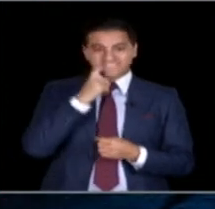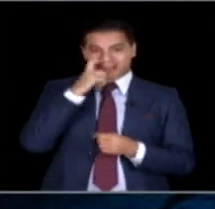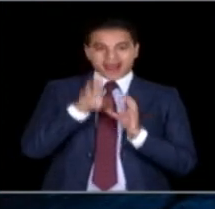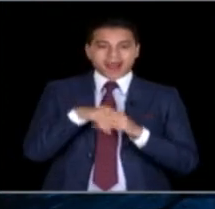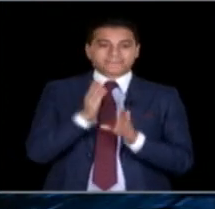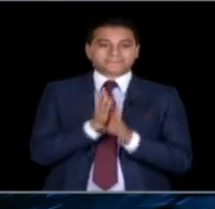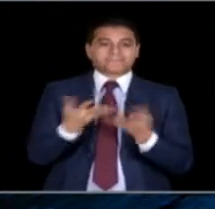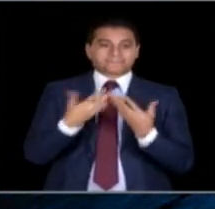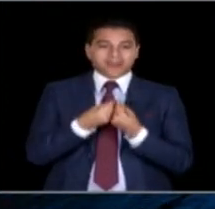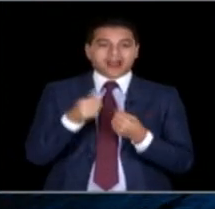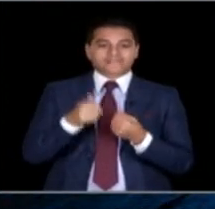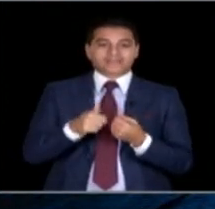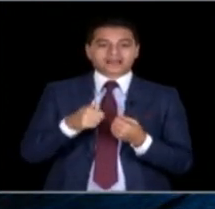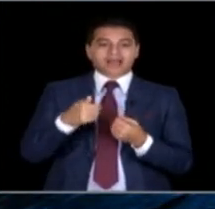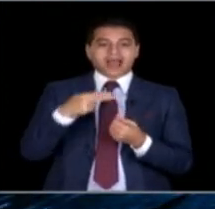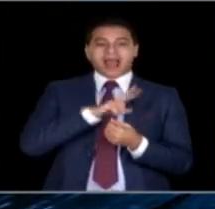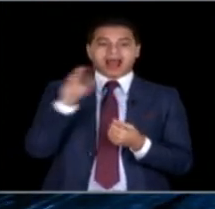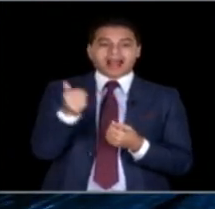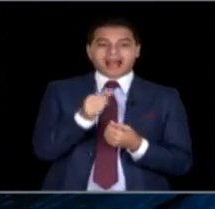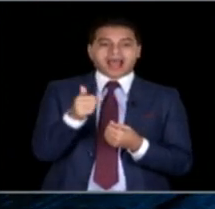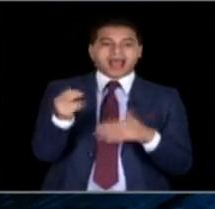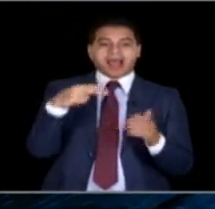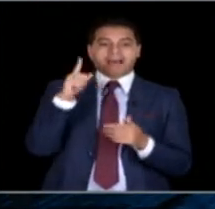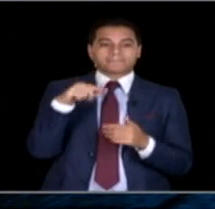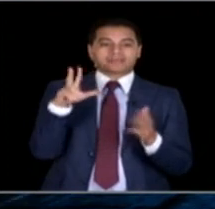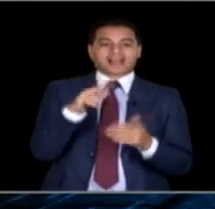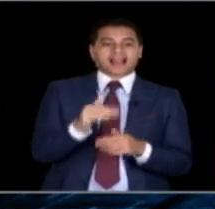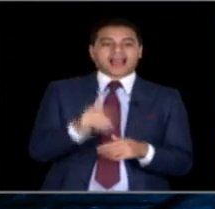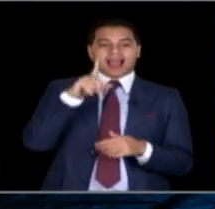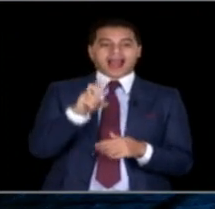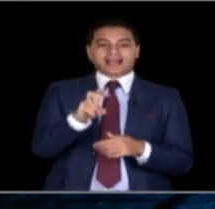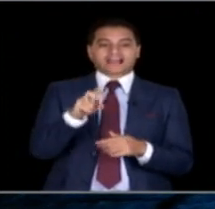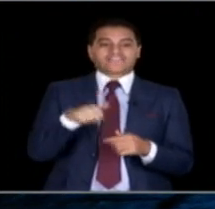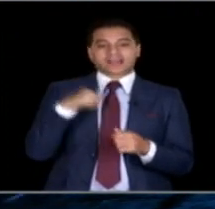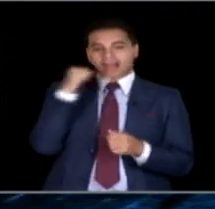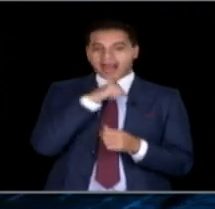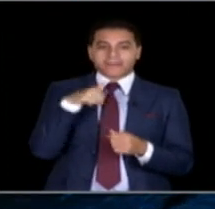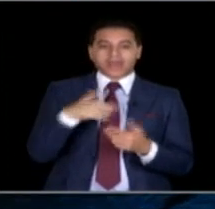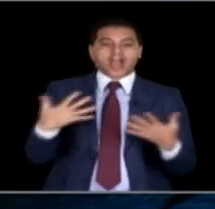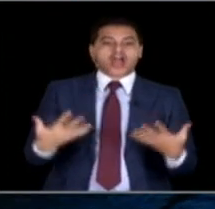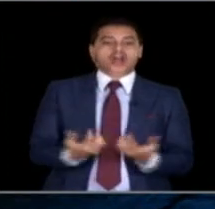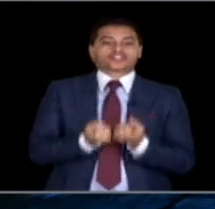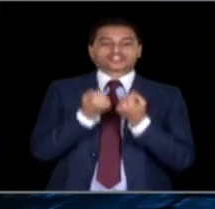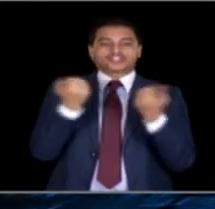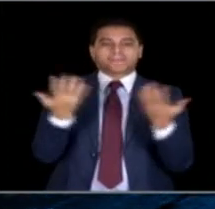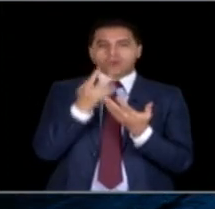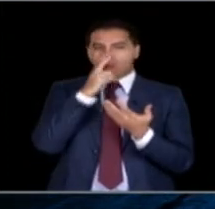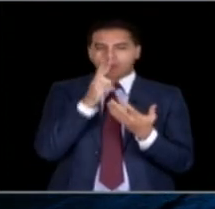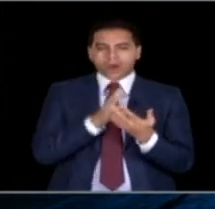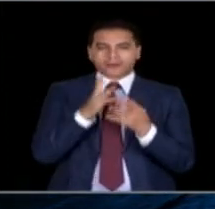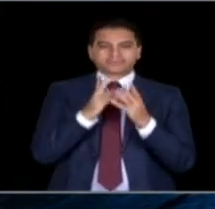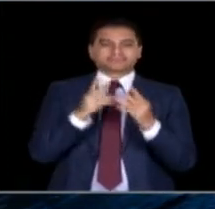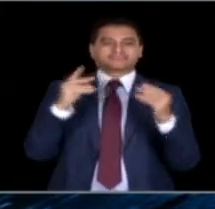من هو الفنان الذي شارك علاء عبد الخالق غناء أجيلك من وراء الأحزان؟